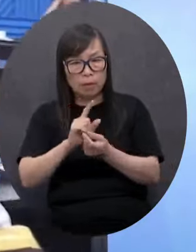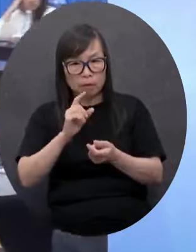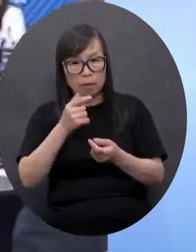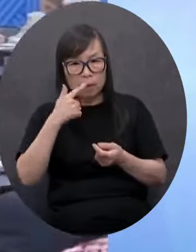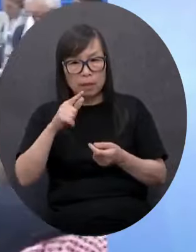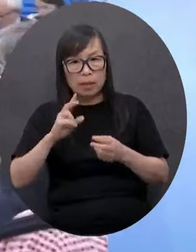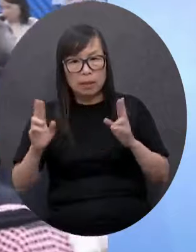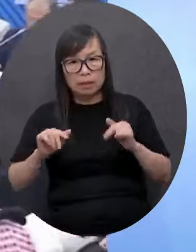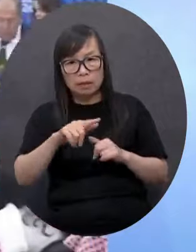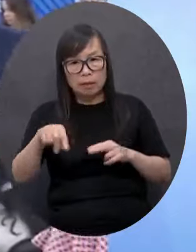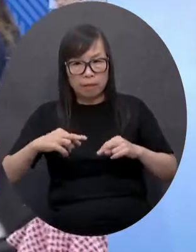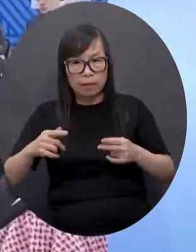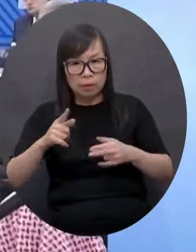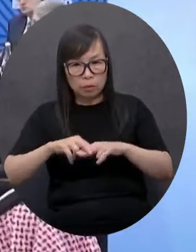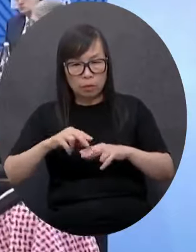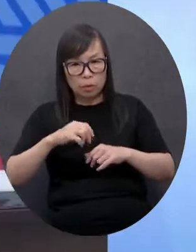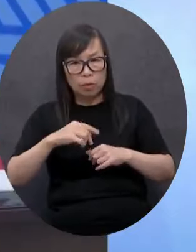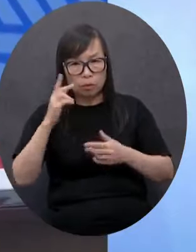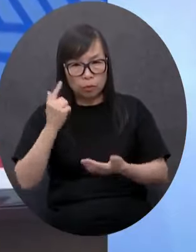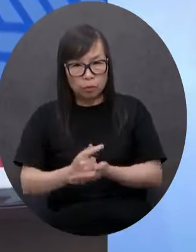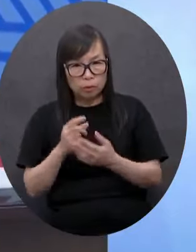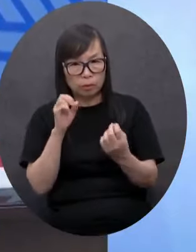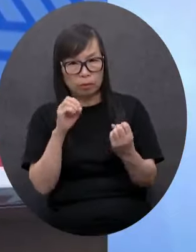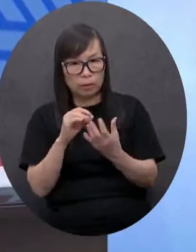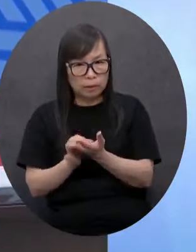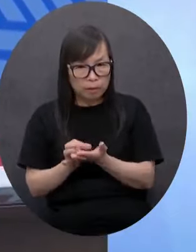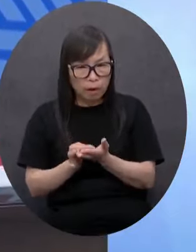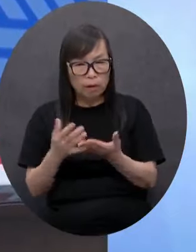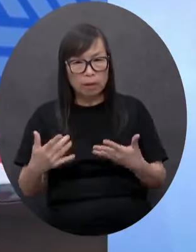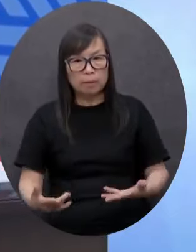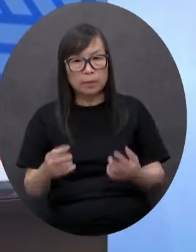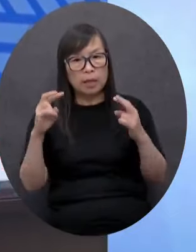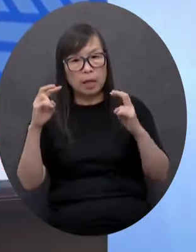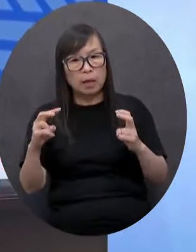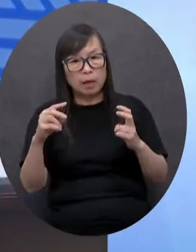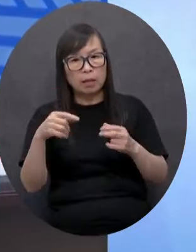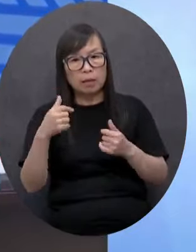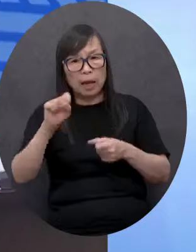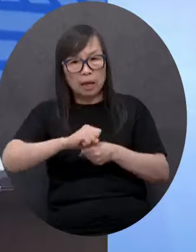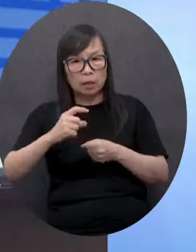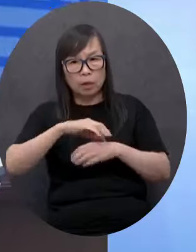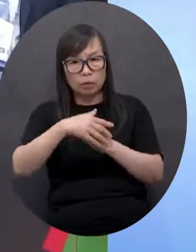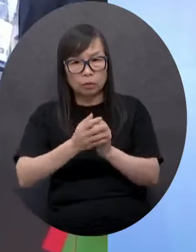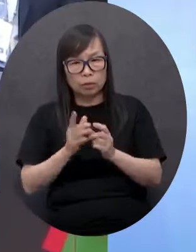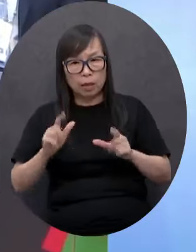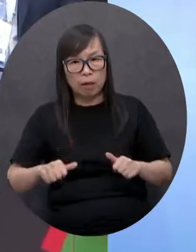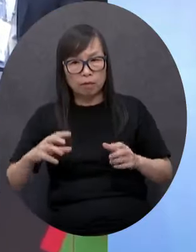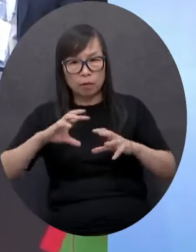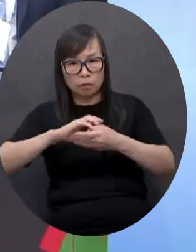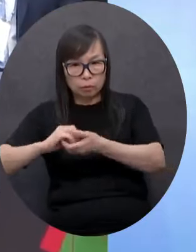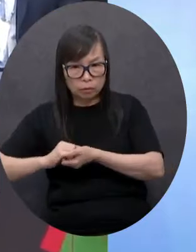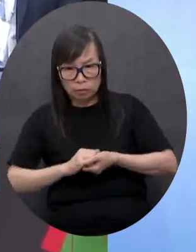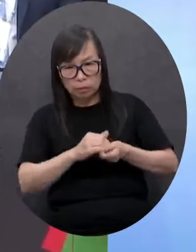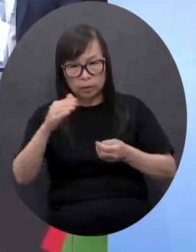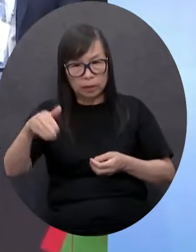兴市场和发展中国家的重要对话平台。今次会面既是为了加强全球南方团结合作而